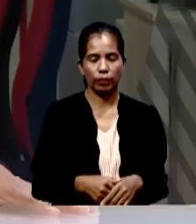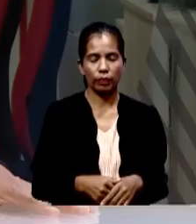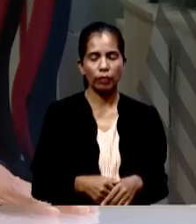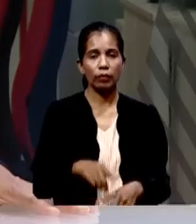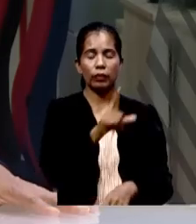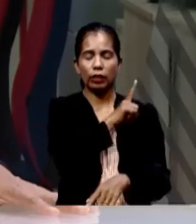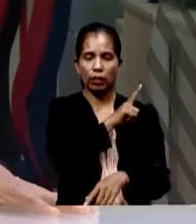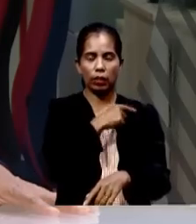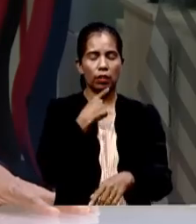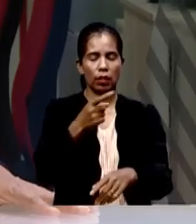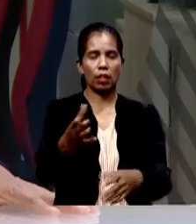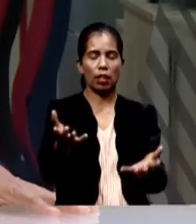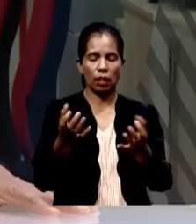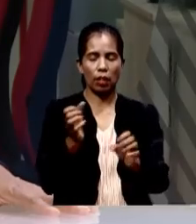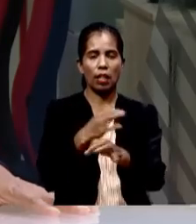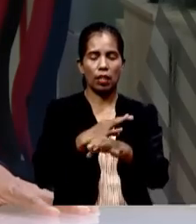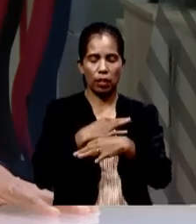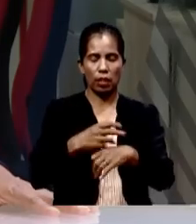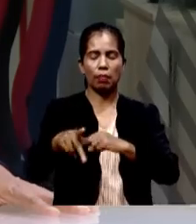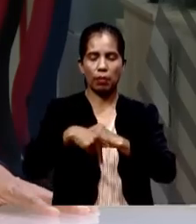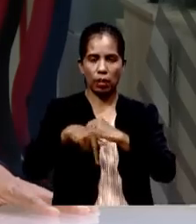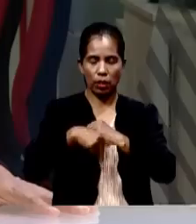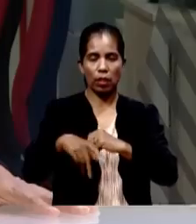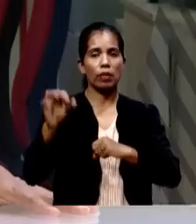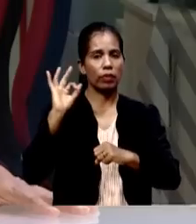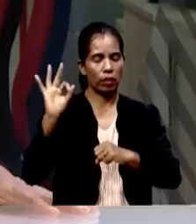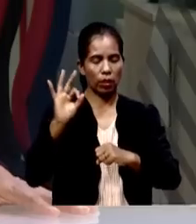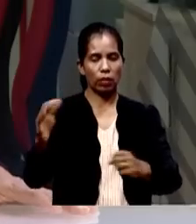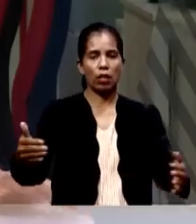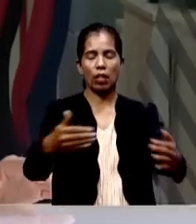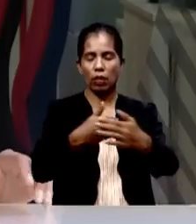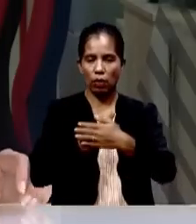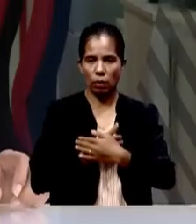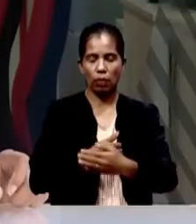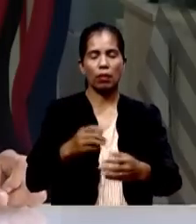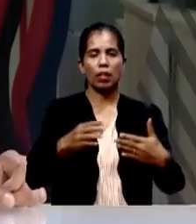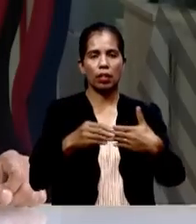Liderana Timur é careca dia partido Fretilin, o dia cuac líder resistência será.